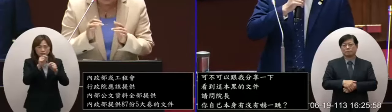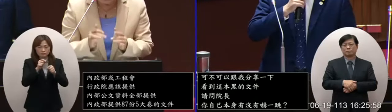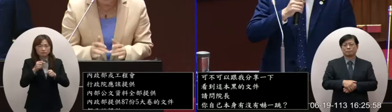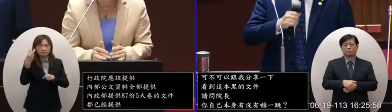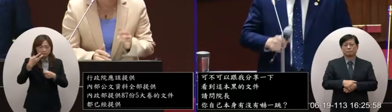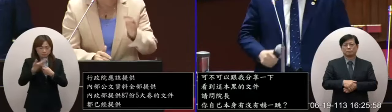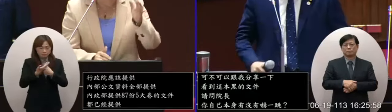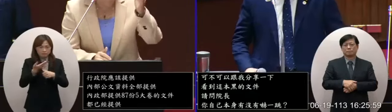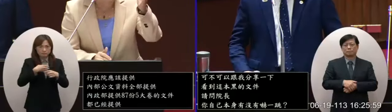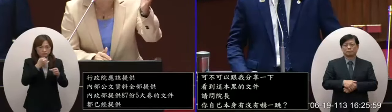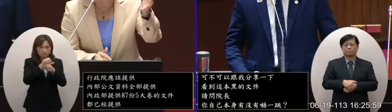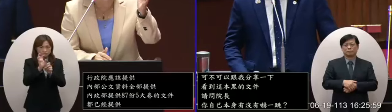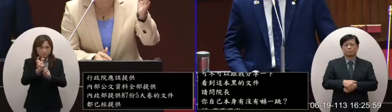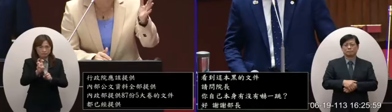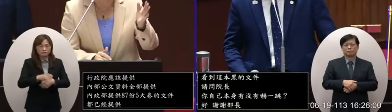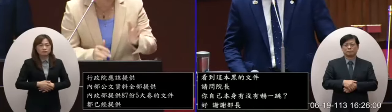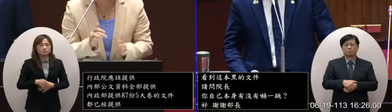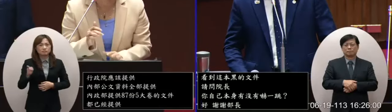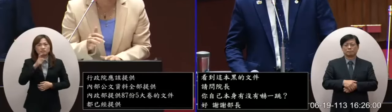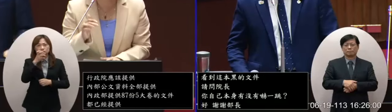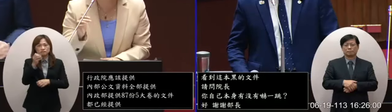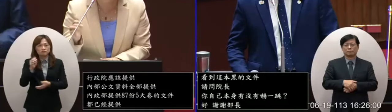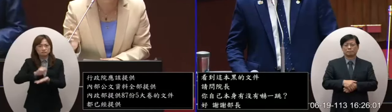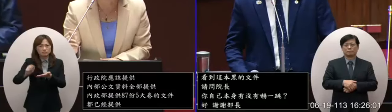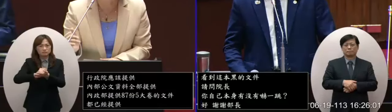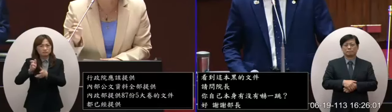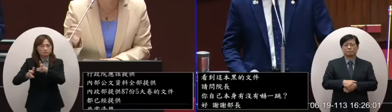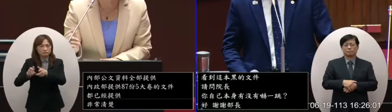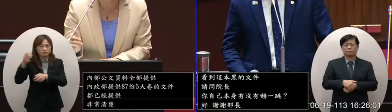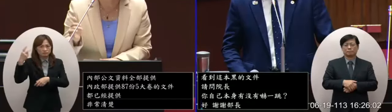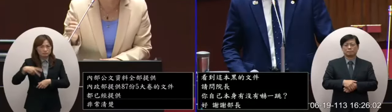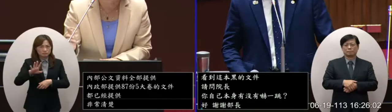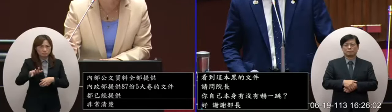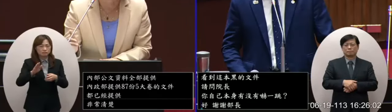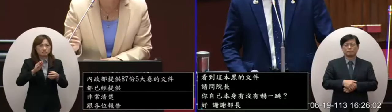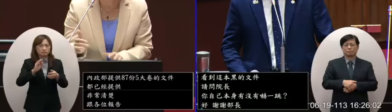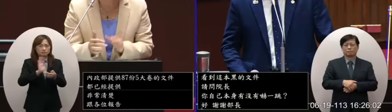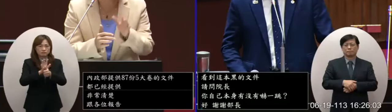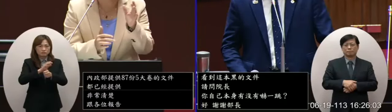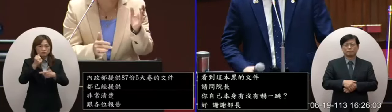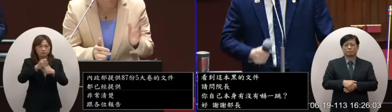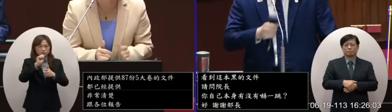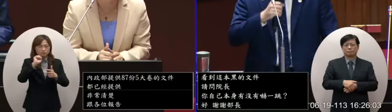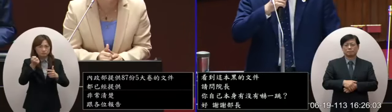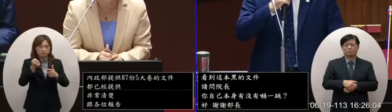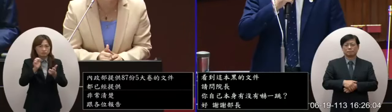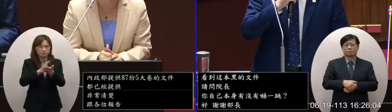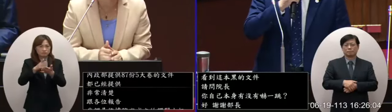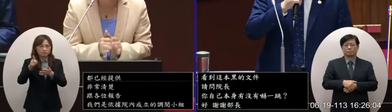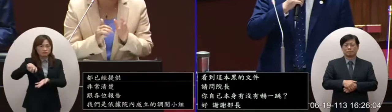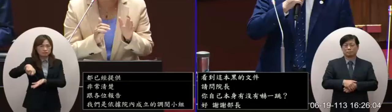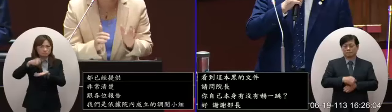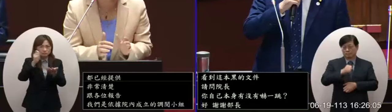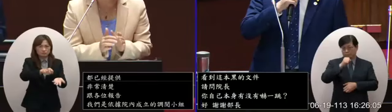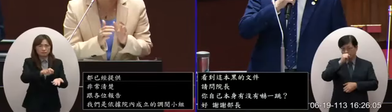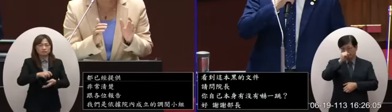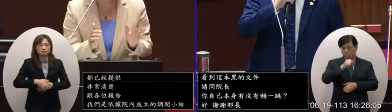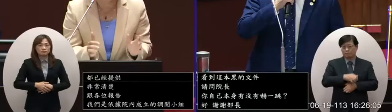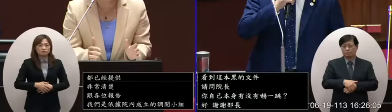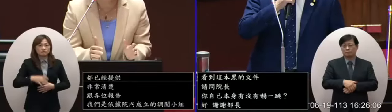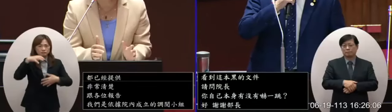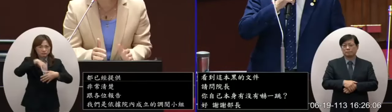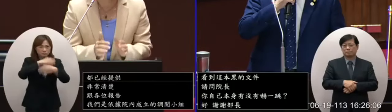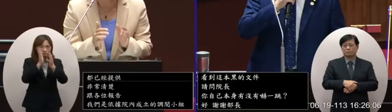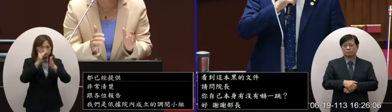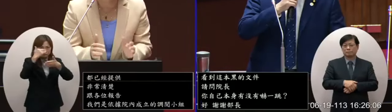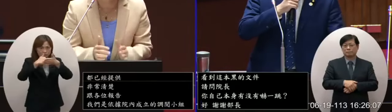30秒钟。那有关于这个，这是中央印制厂跟相关的服务建议书的厂商他们所提的服务建议书，那里面全部有